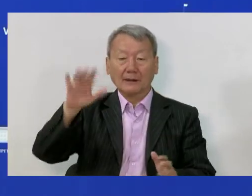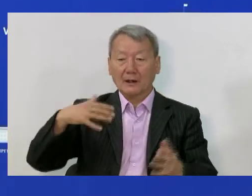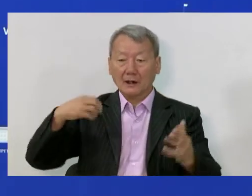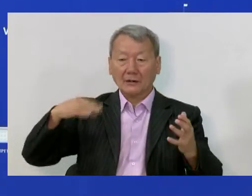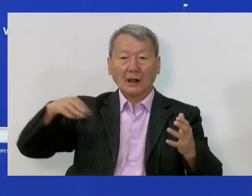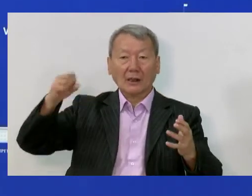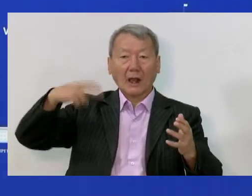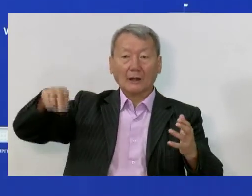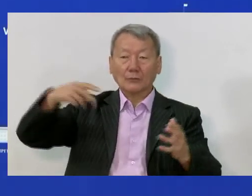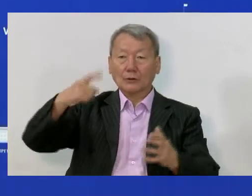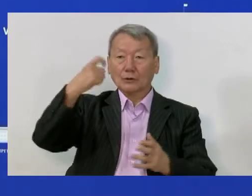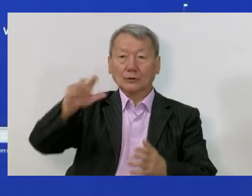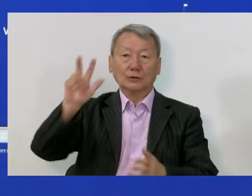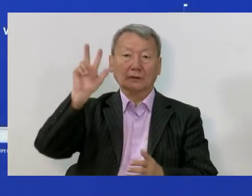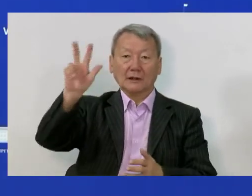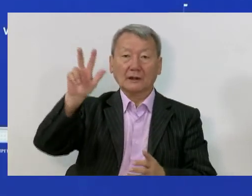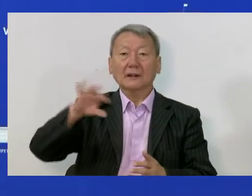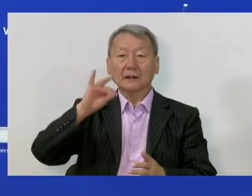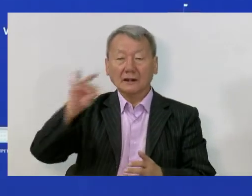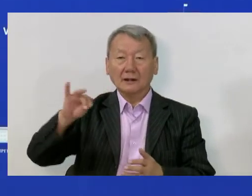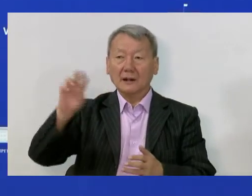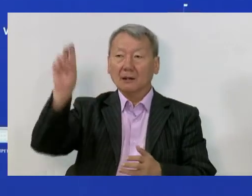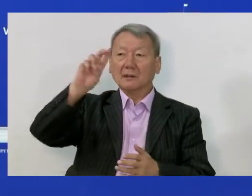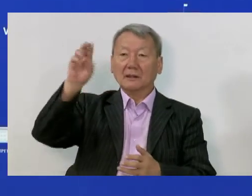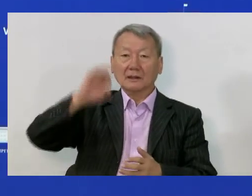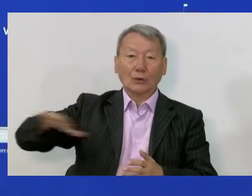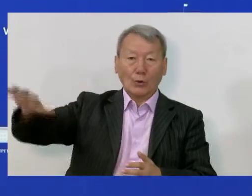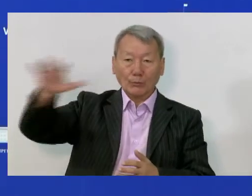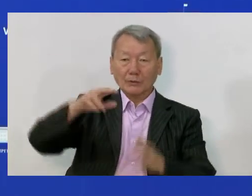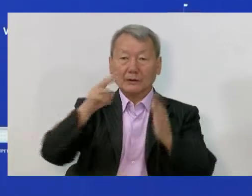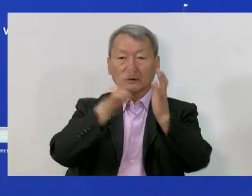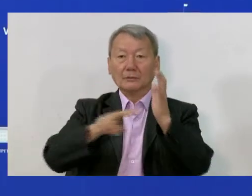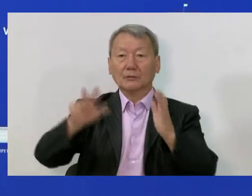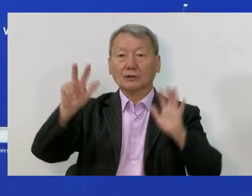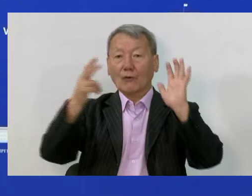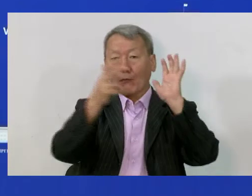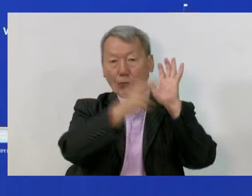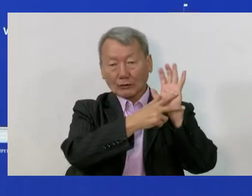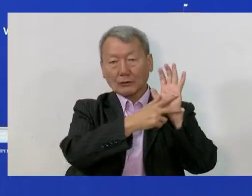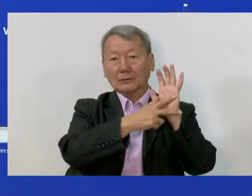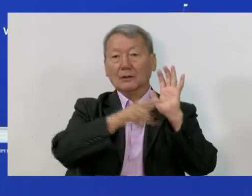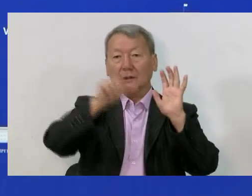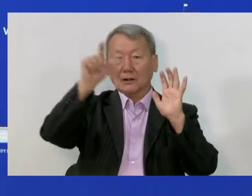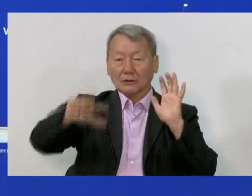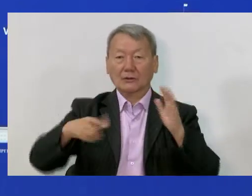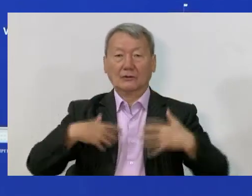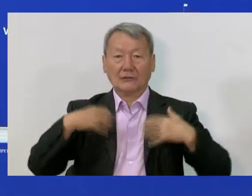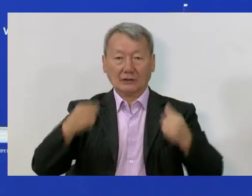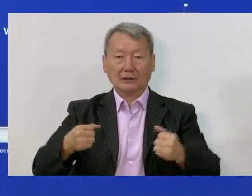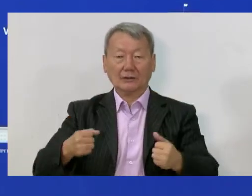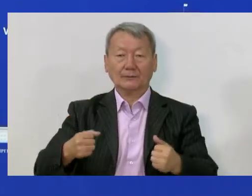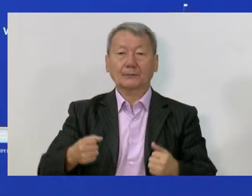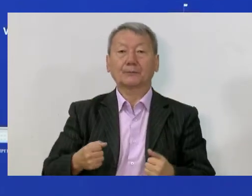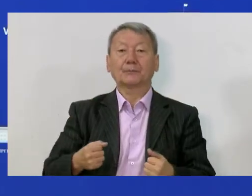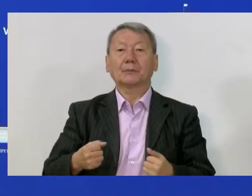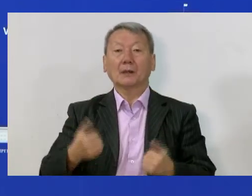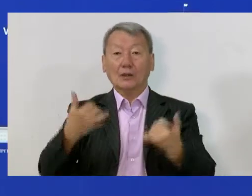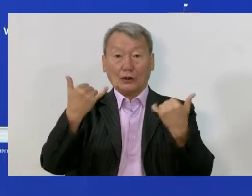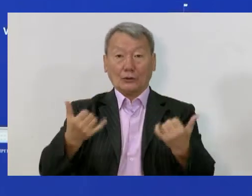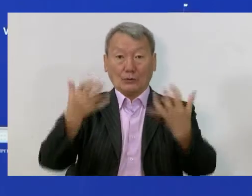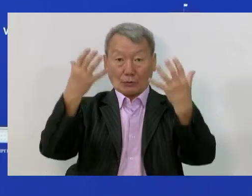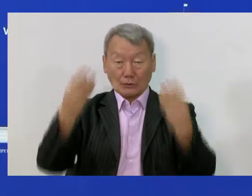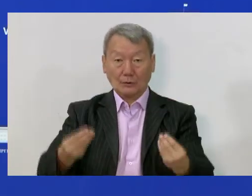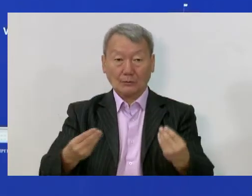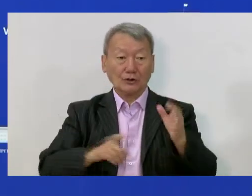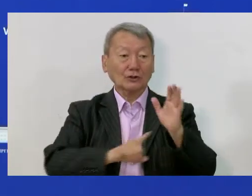Джалабадской области 103 и Баткенской области 78 пациентов. На сегодня